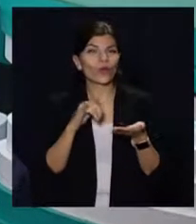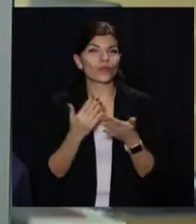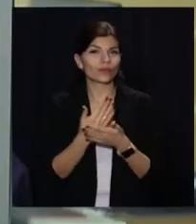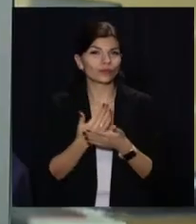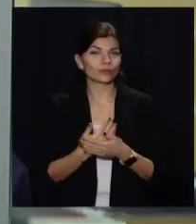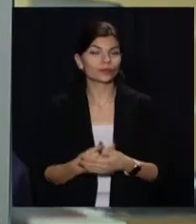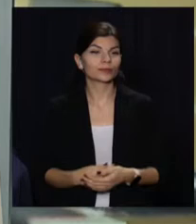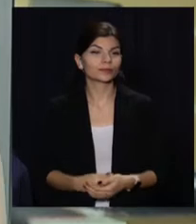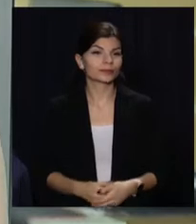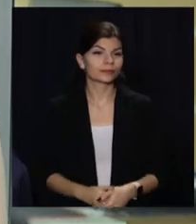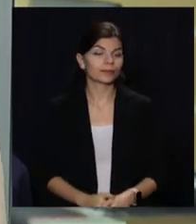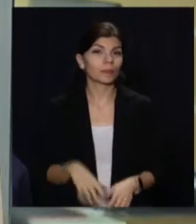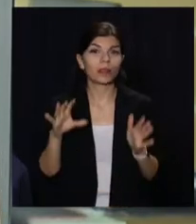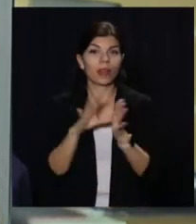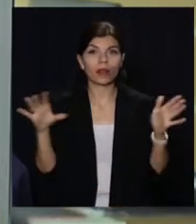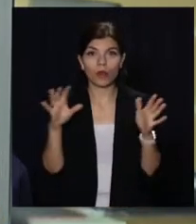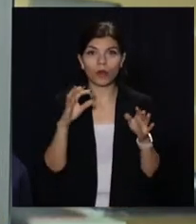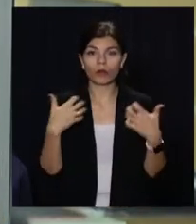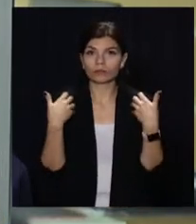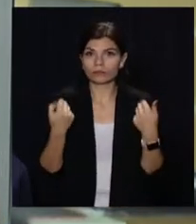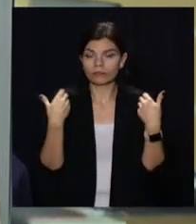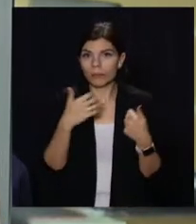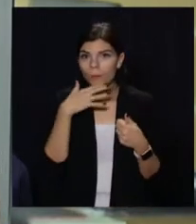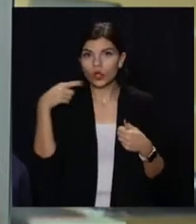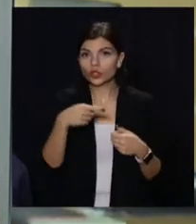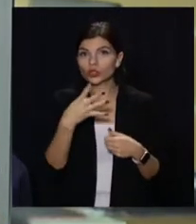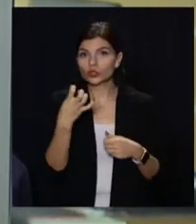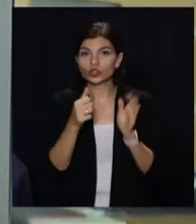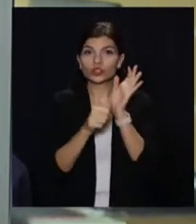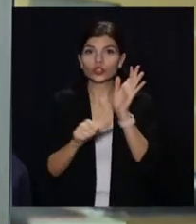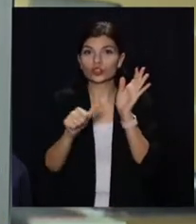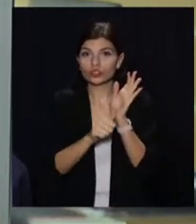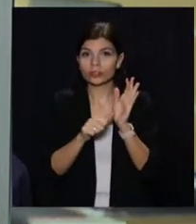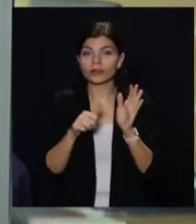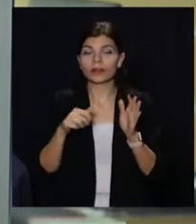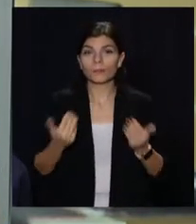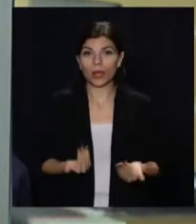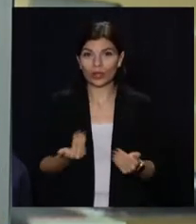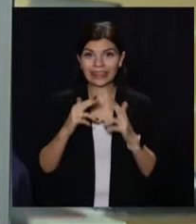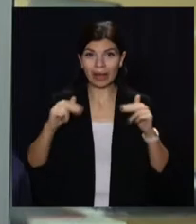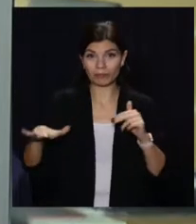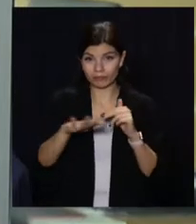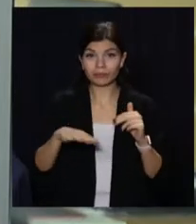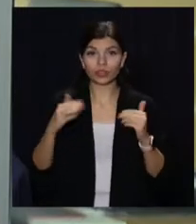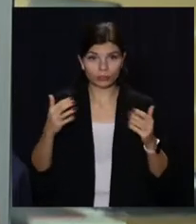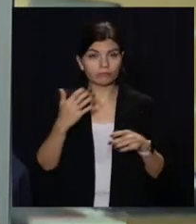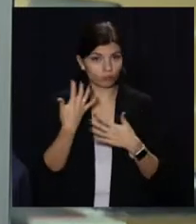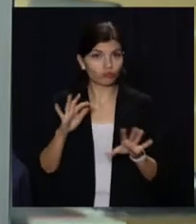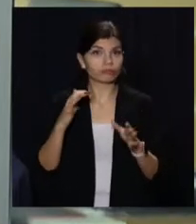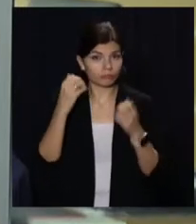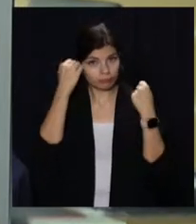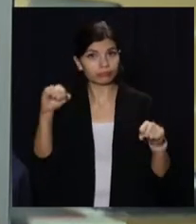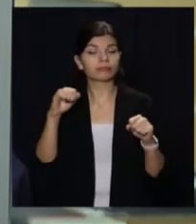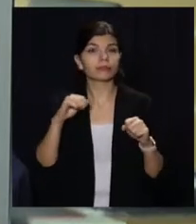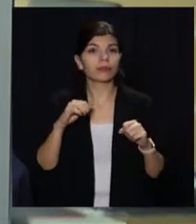випуску. Рекордна кількість одужавших – 1466 мешканців Дніпропетровщини подолали коронавірус. Натомість